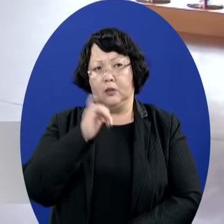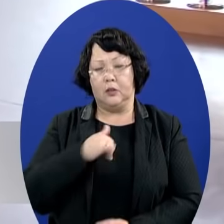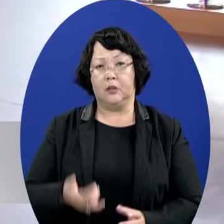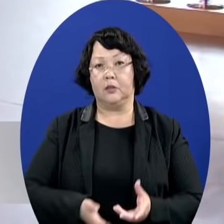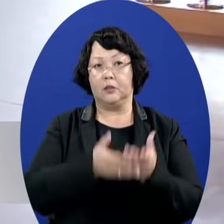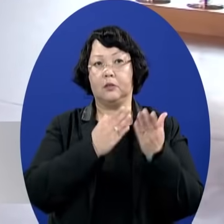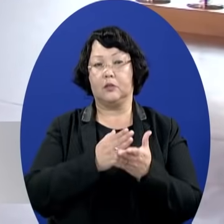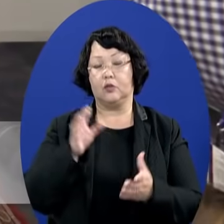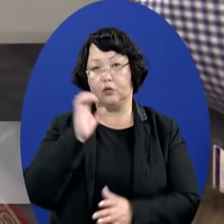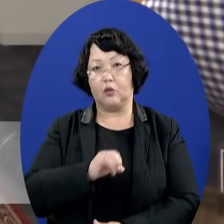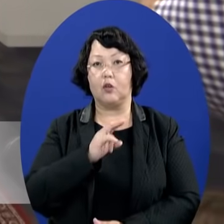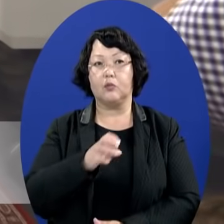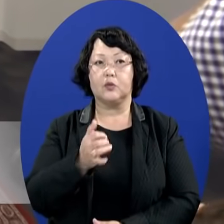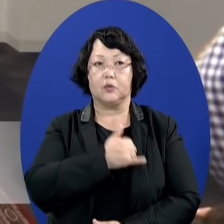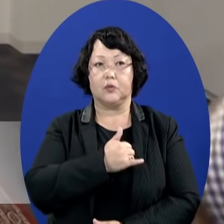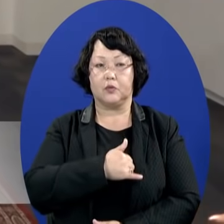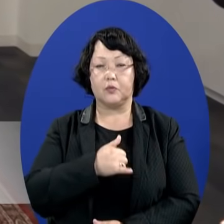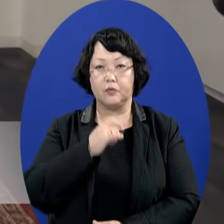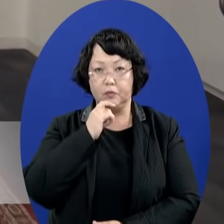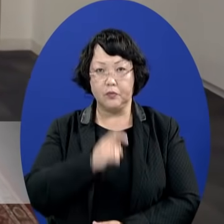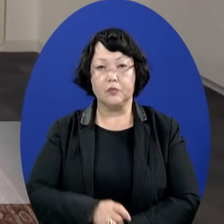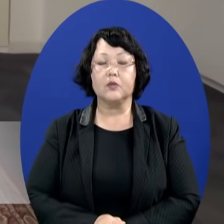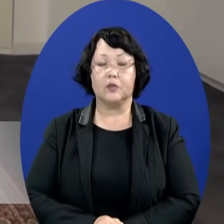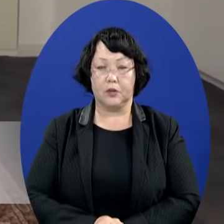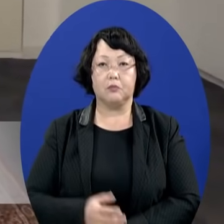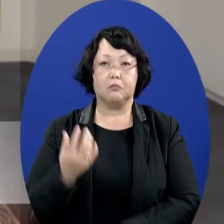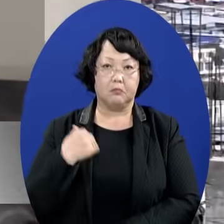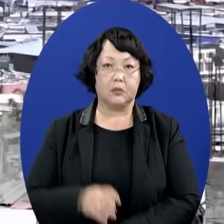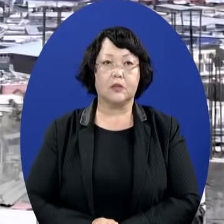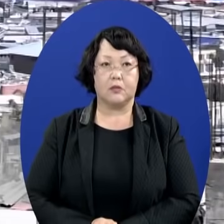байгаагаа Еврокомиссийн тэргүүн мөн илэрхийлж байсан юм а.